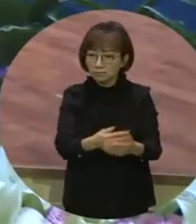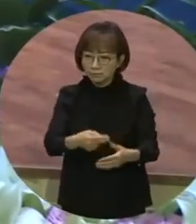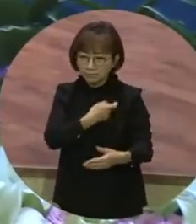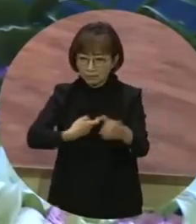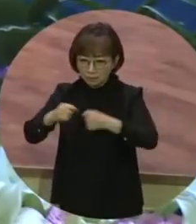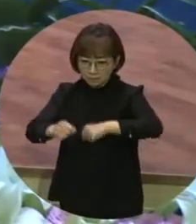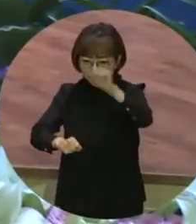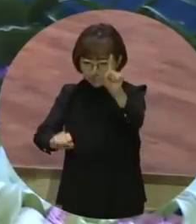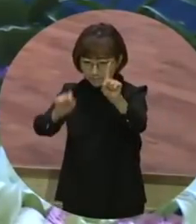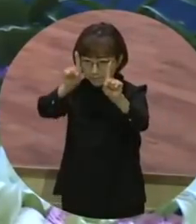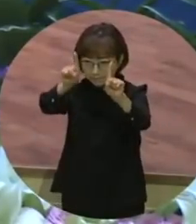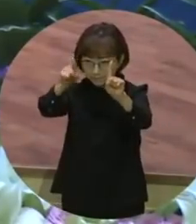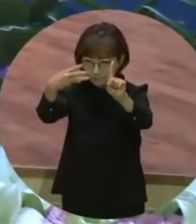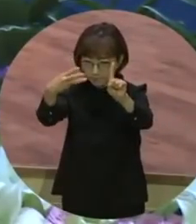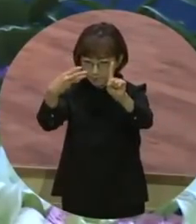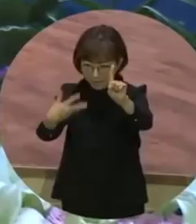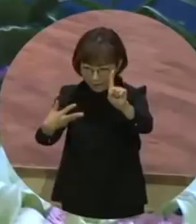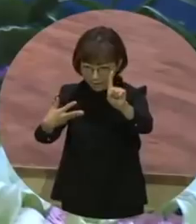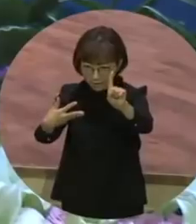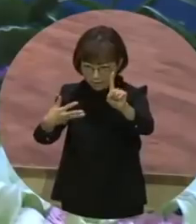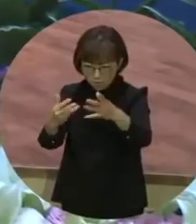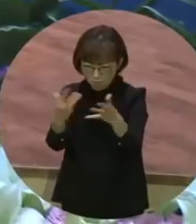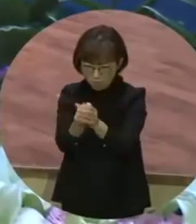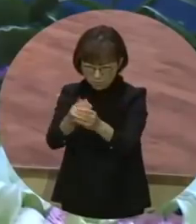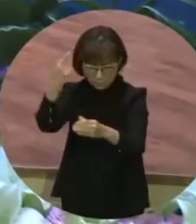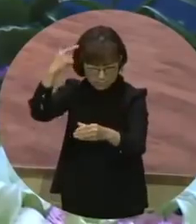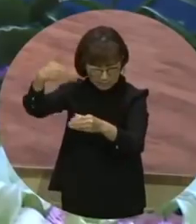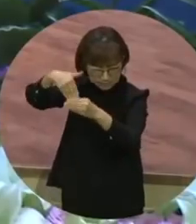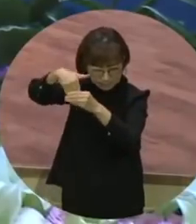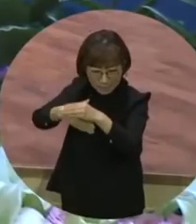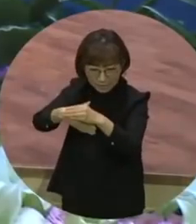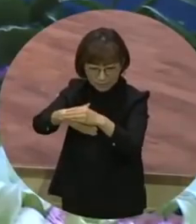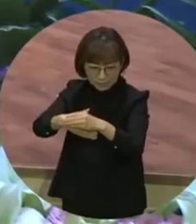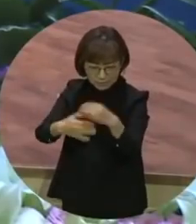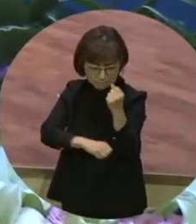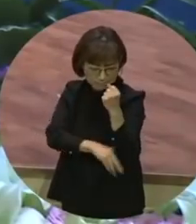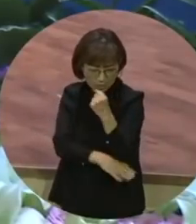이것이 내 체질, 가진 뿌리, 체질이 돼요.